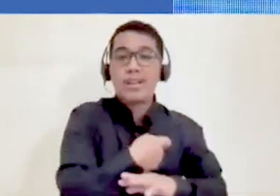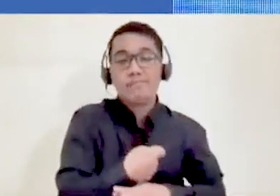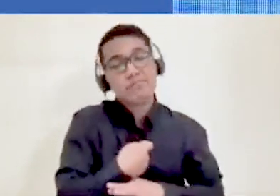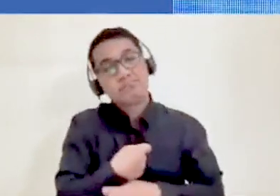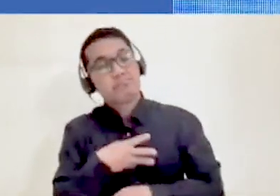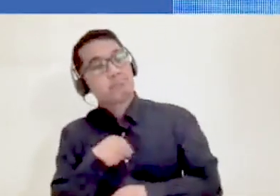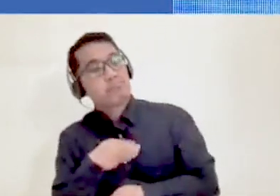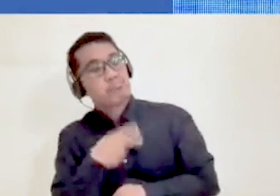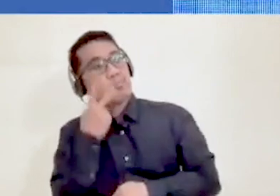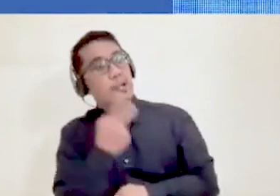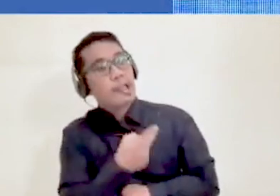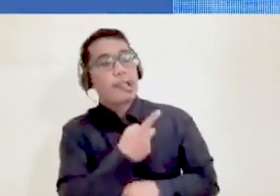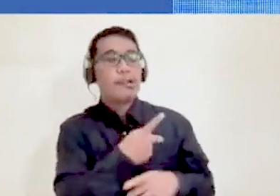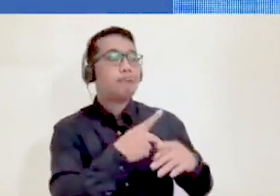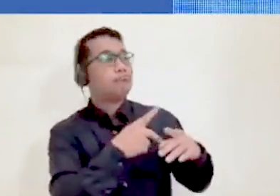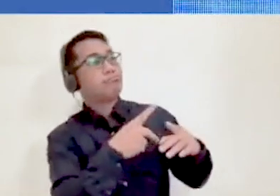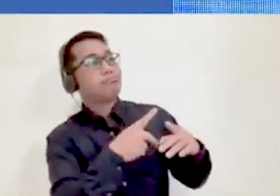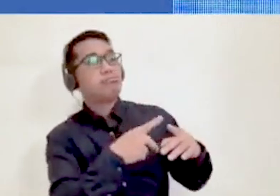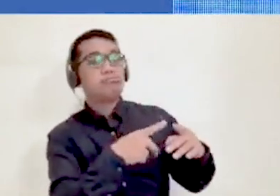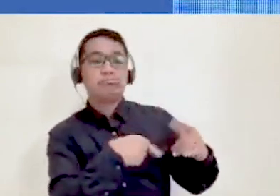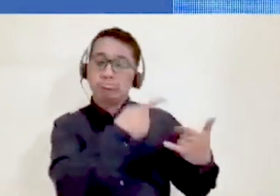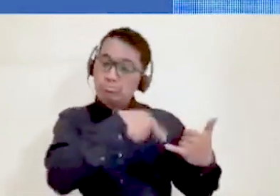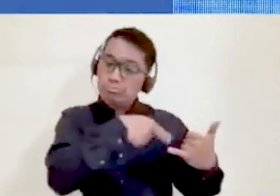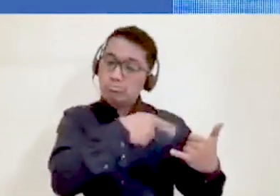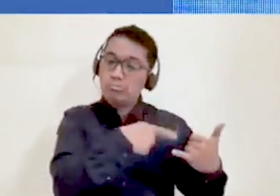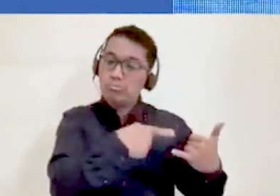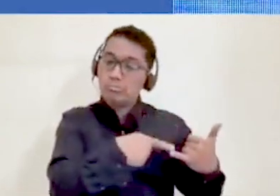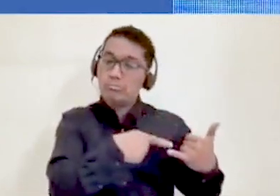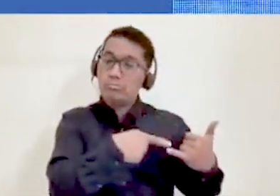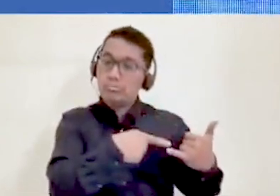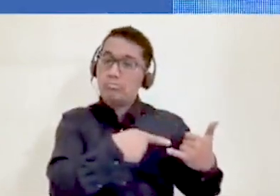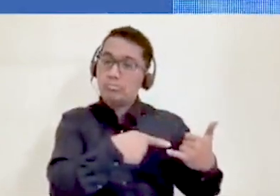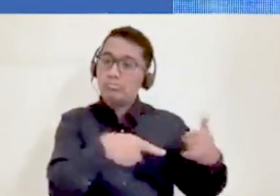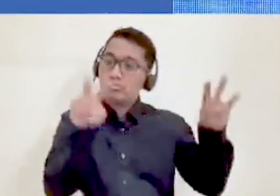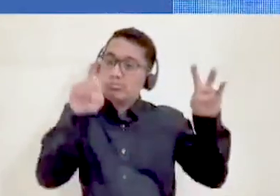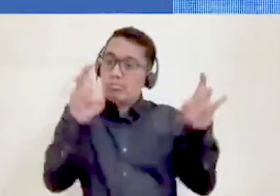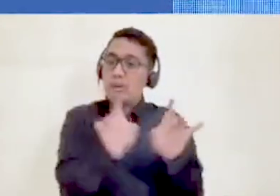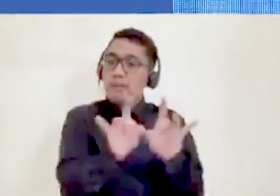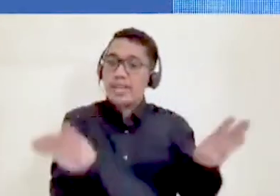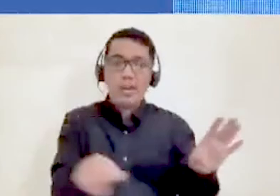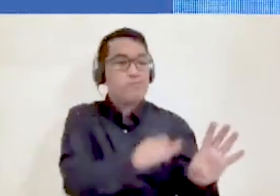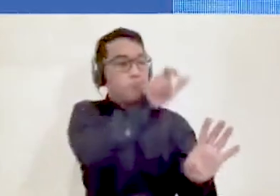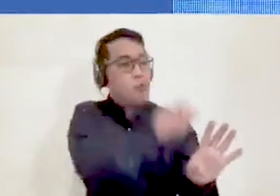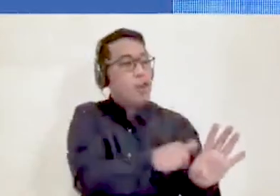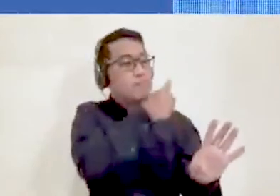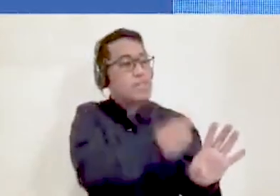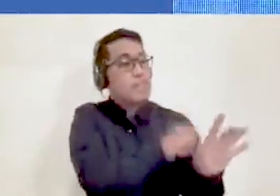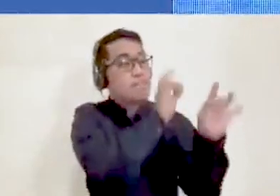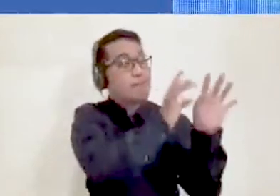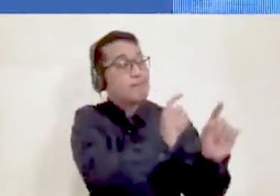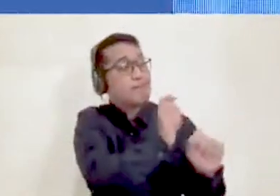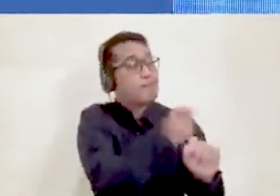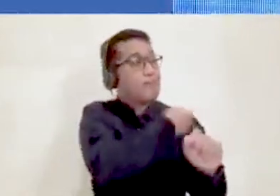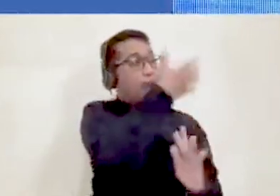digital Divide sebagai perbedaan antara orang yang bisa mengakses internet dan